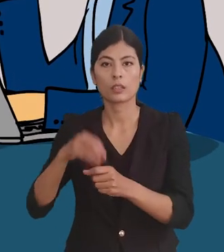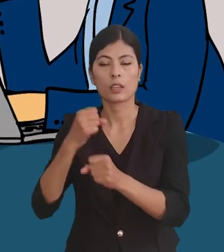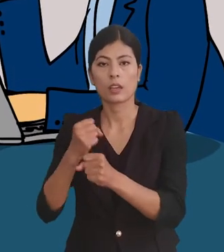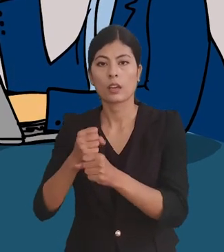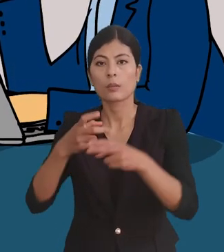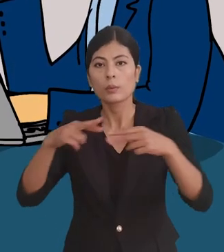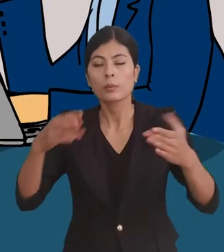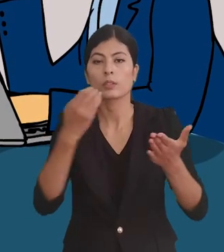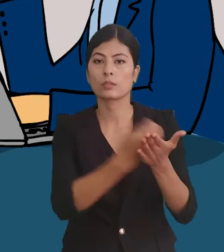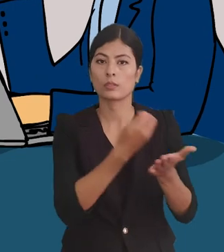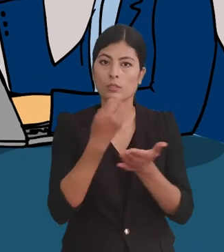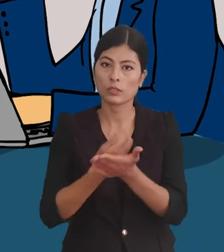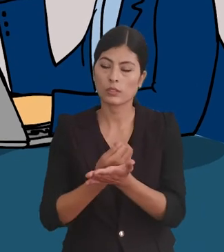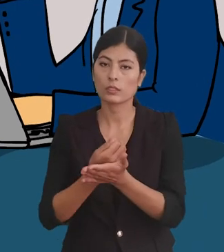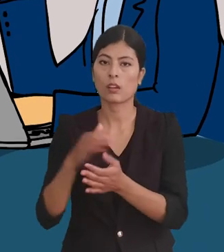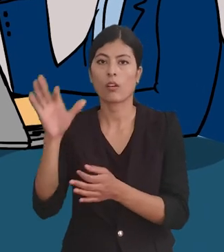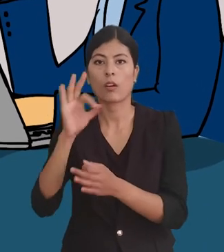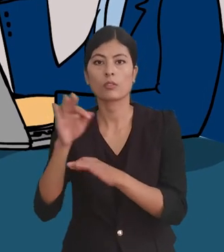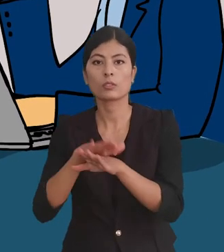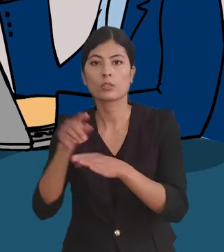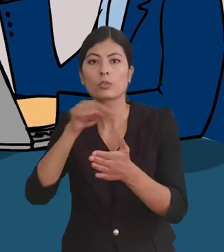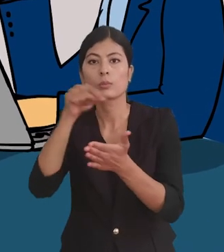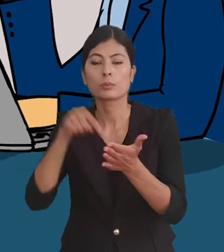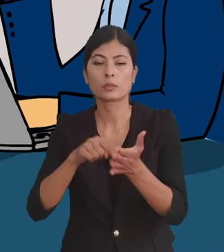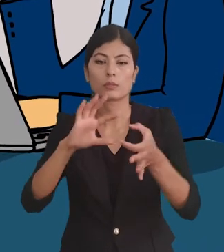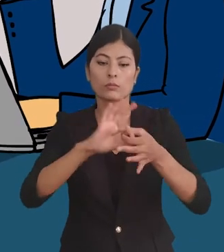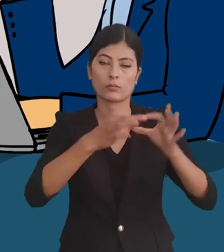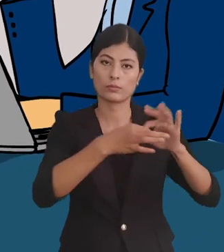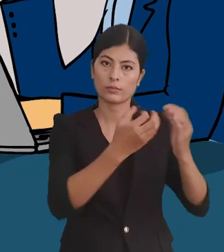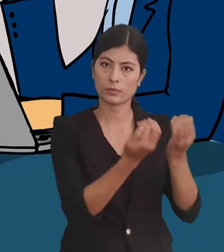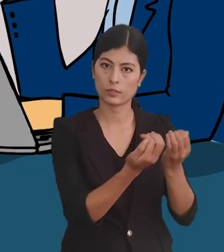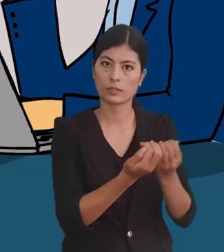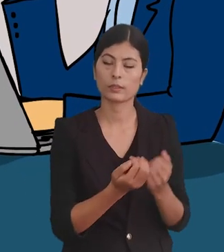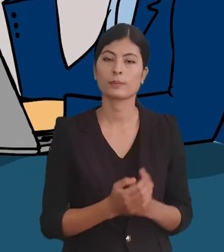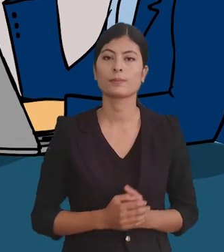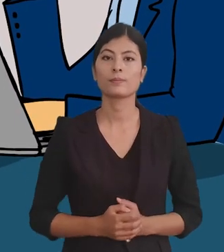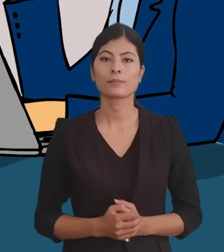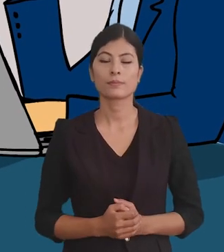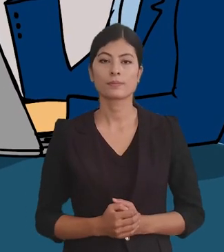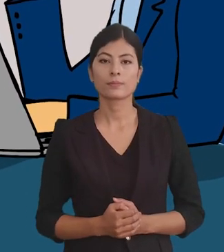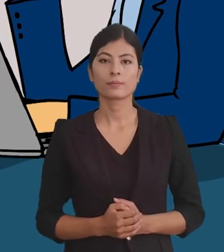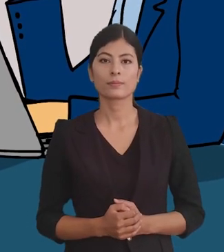सङ्घ संस्था तथा निकायहरूबीच समन्वय गर्ने,